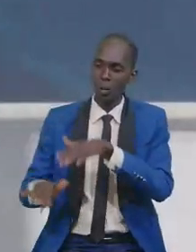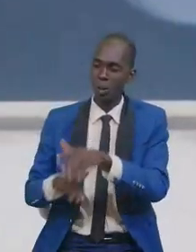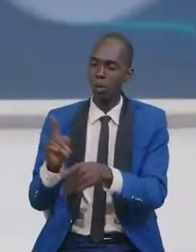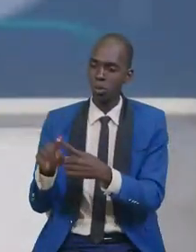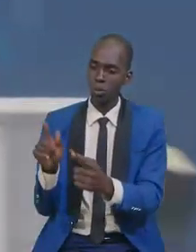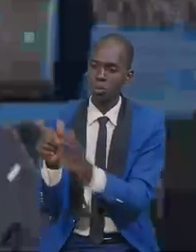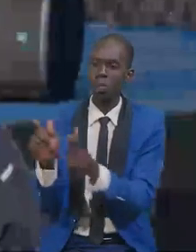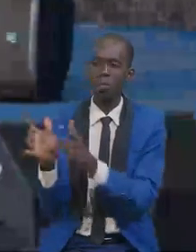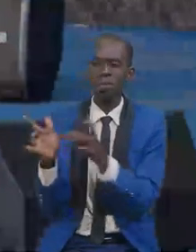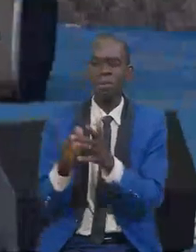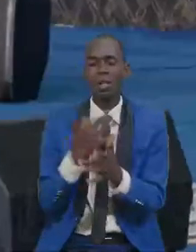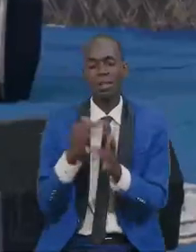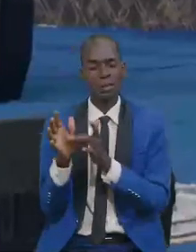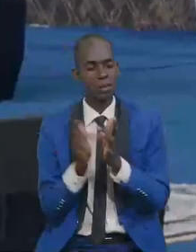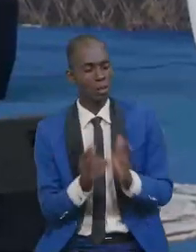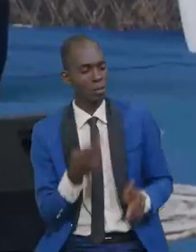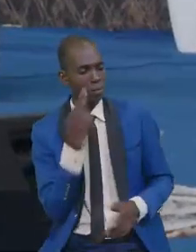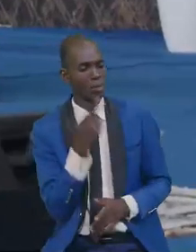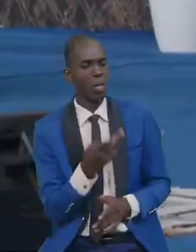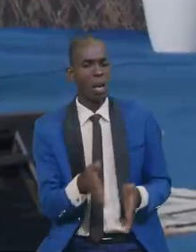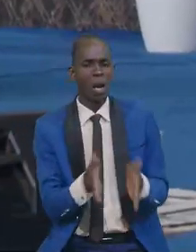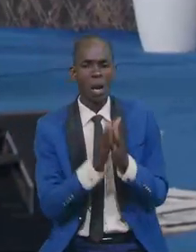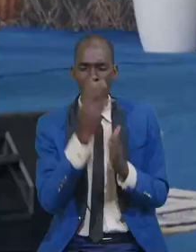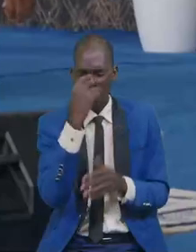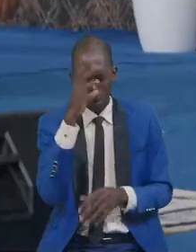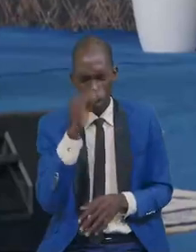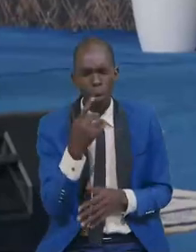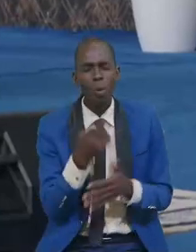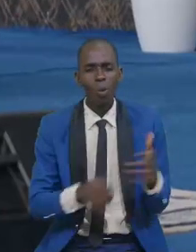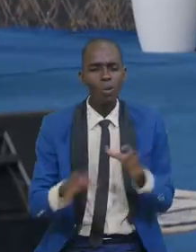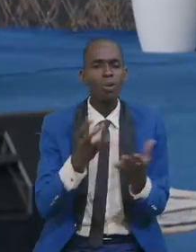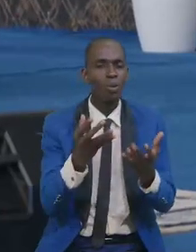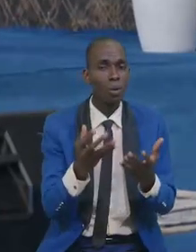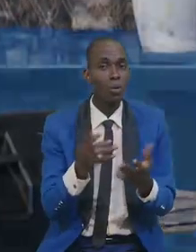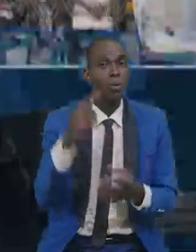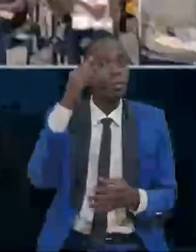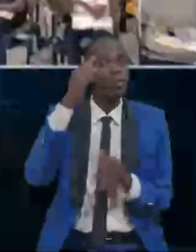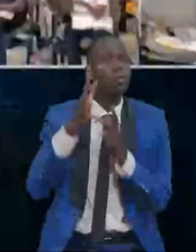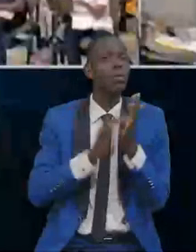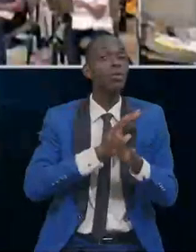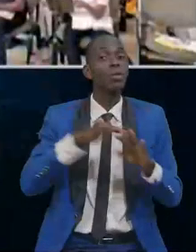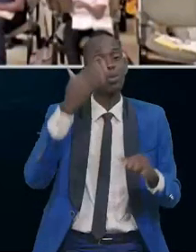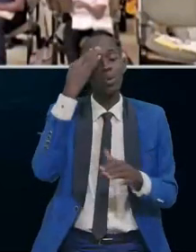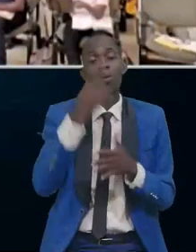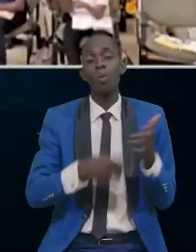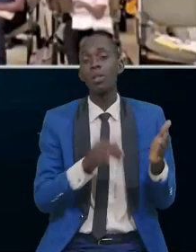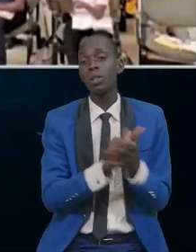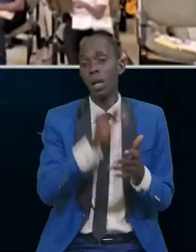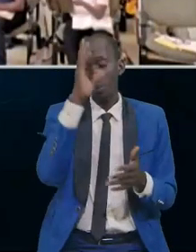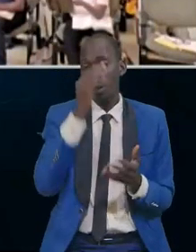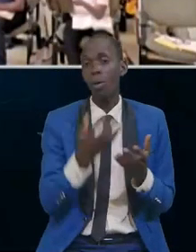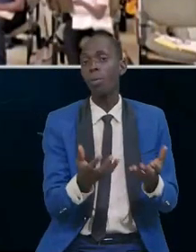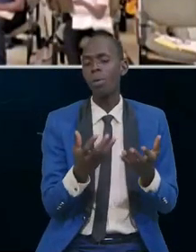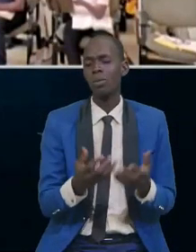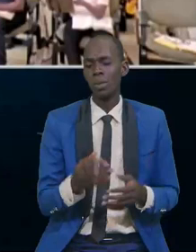il est venu à Jésus et Jésus lui a dit, « Que veux-tu ?» Jésus savait bien sûr, même nous les